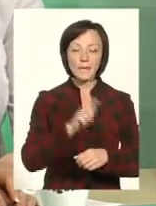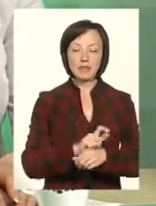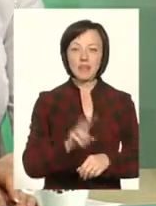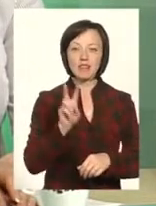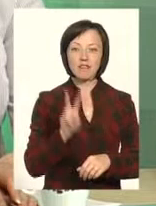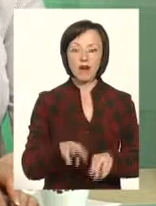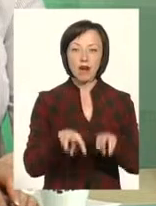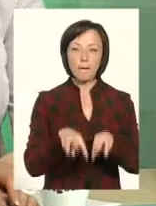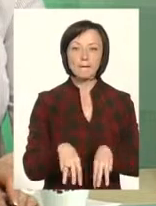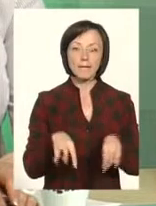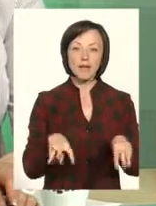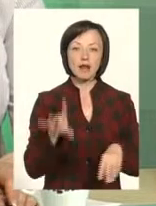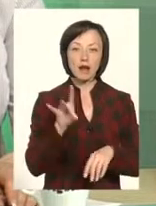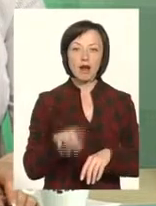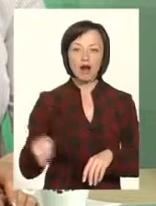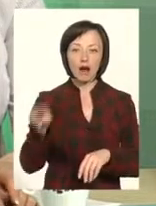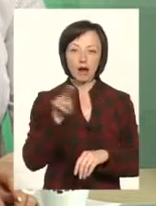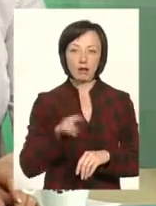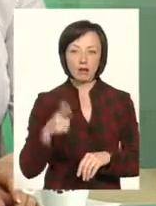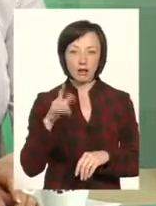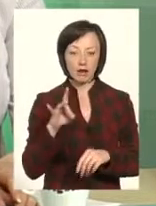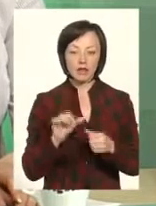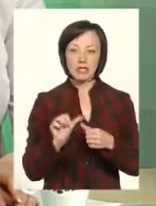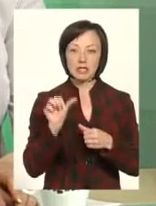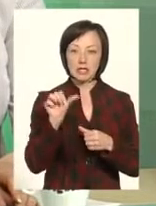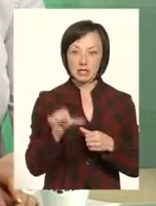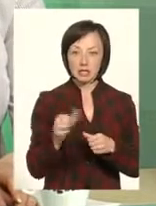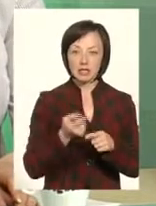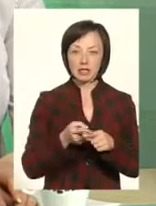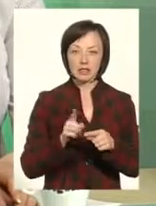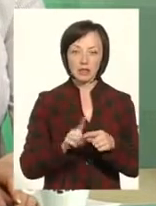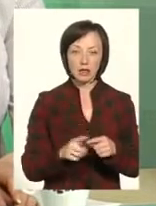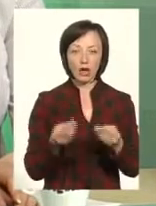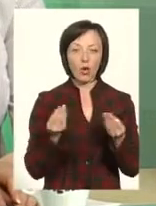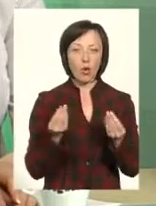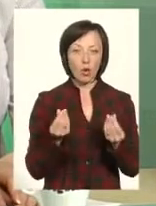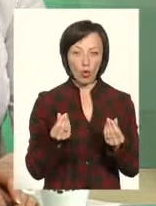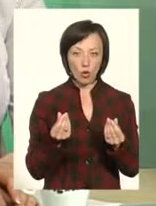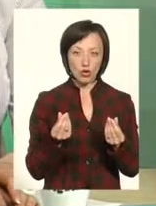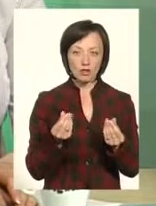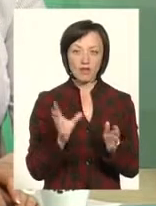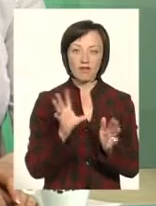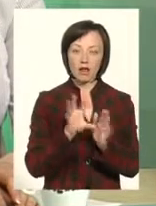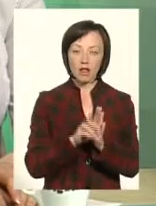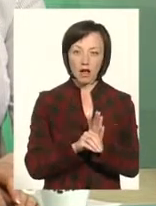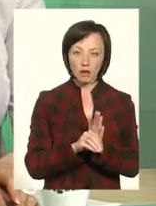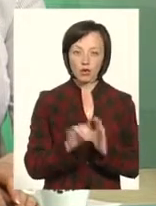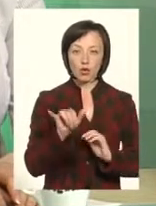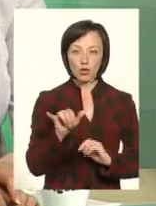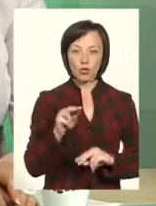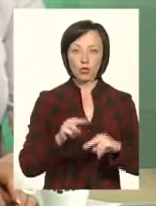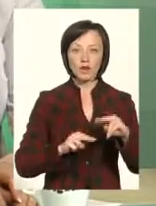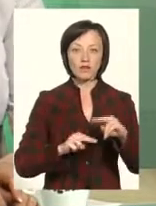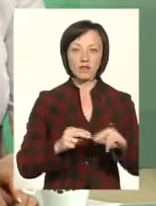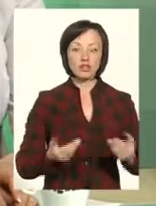2 мільярди гривень. З них це кошти вкладені в будівництво